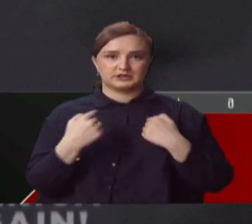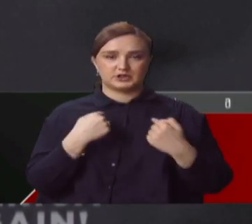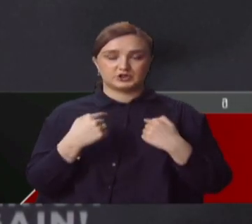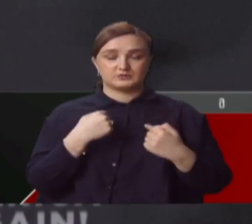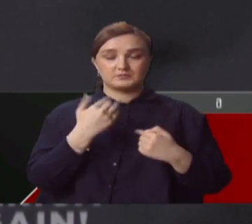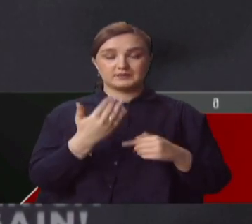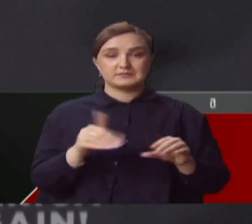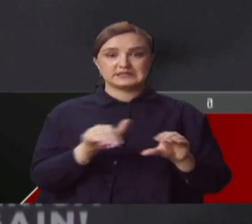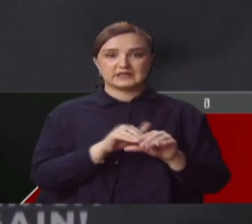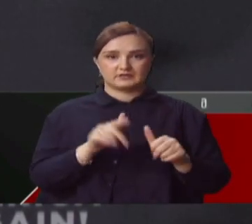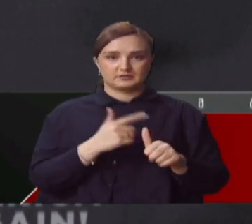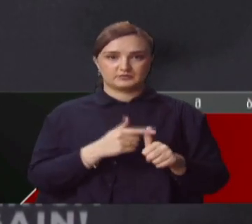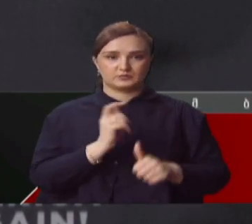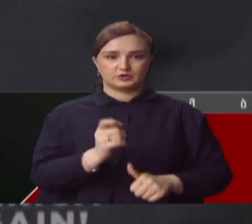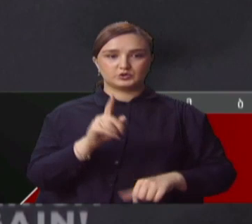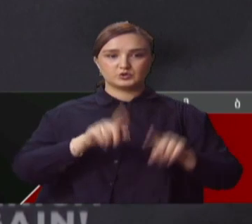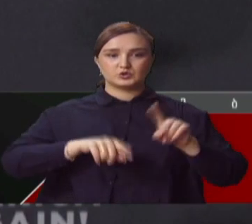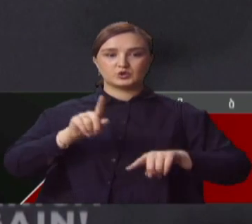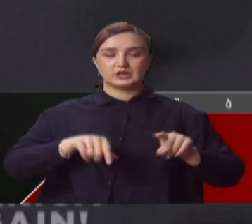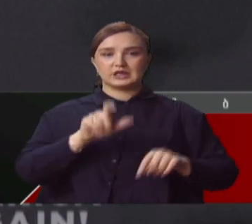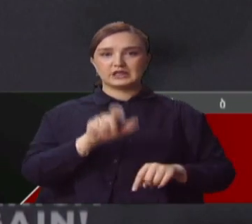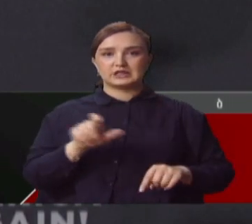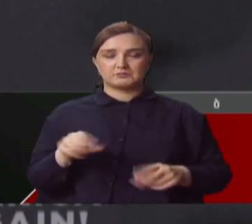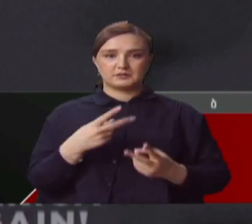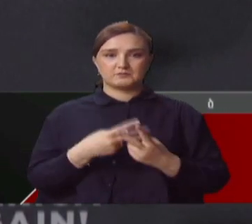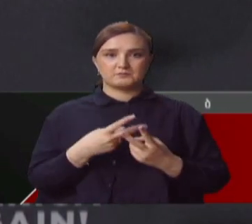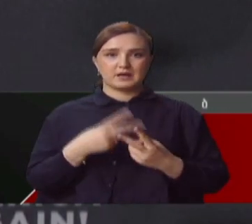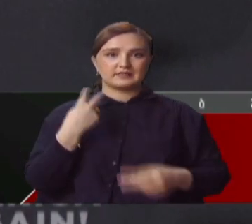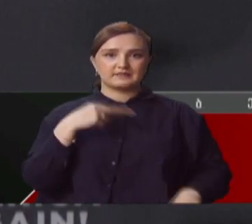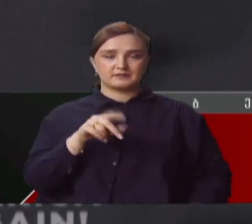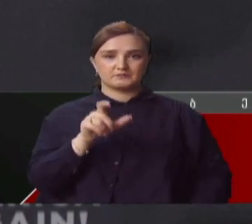მათ მძევლებს უწოდებ. ზოგიერთი ადამიანი მათ პატიმრებს